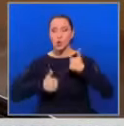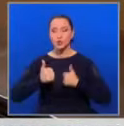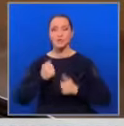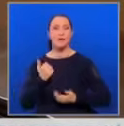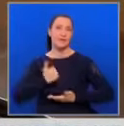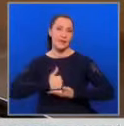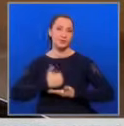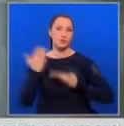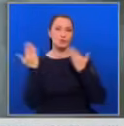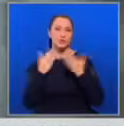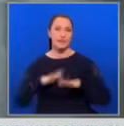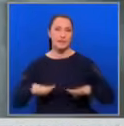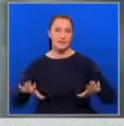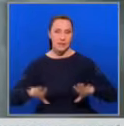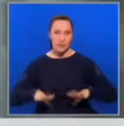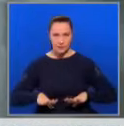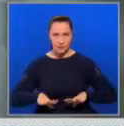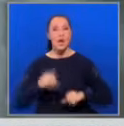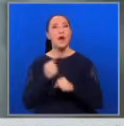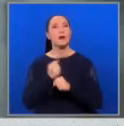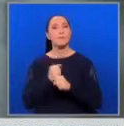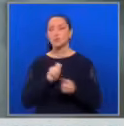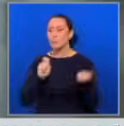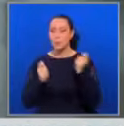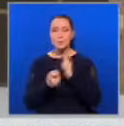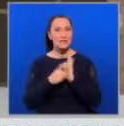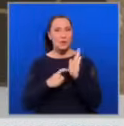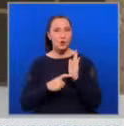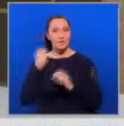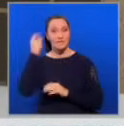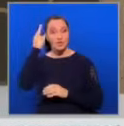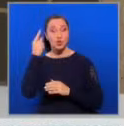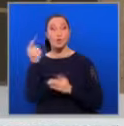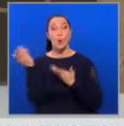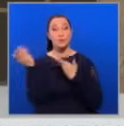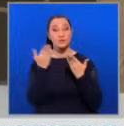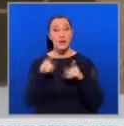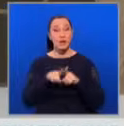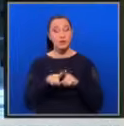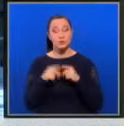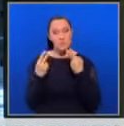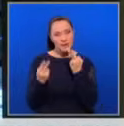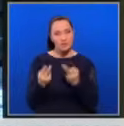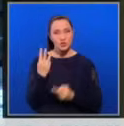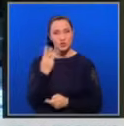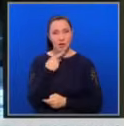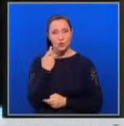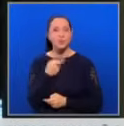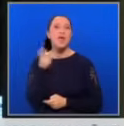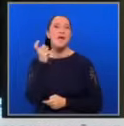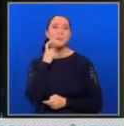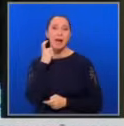директори на учи и по промяна на закона за висшето образование като се предвиждат тригодишни